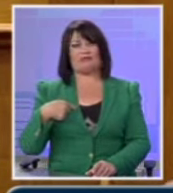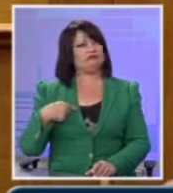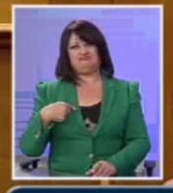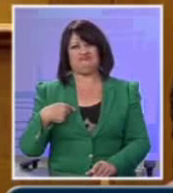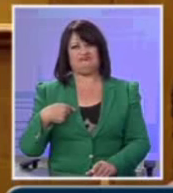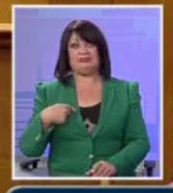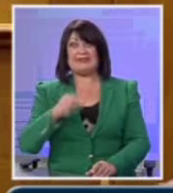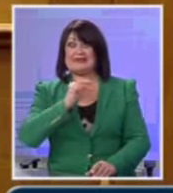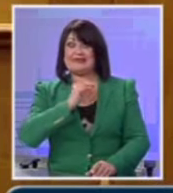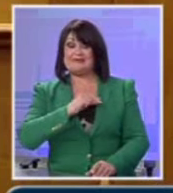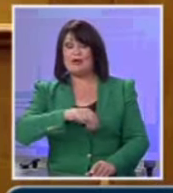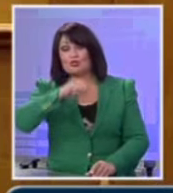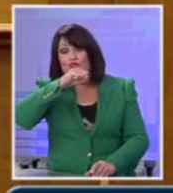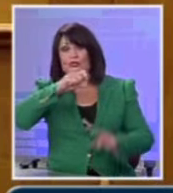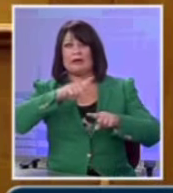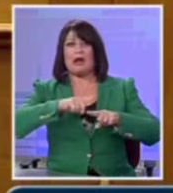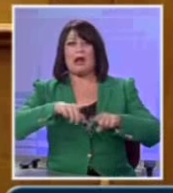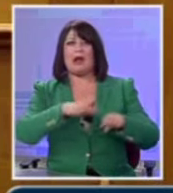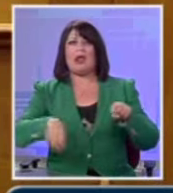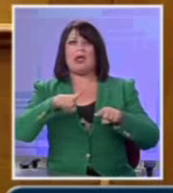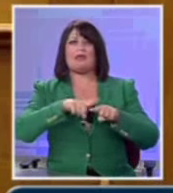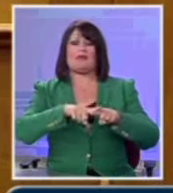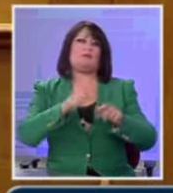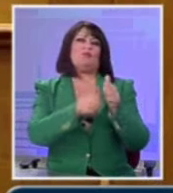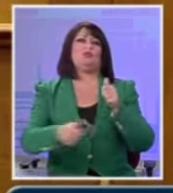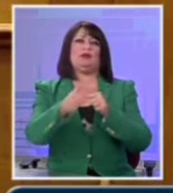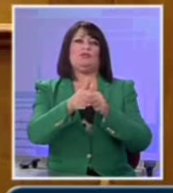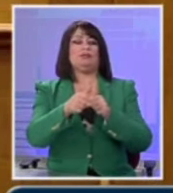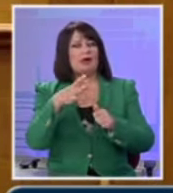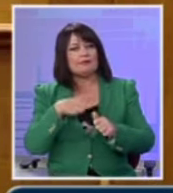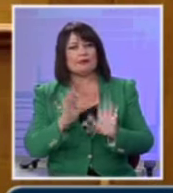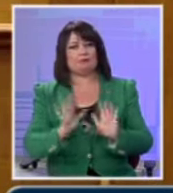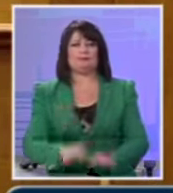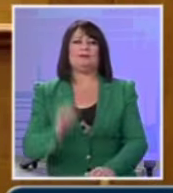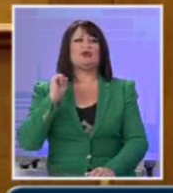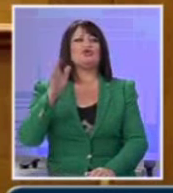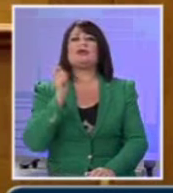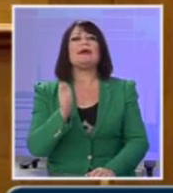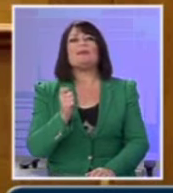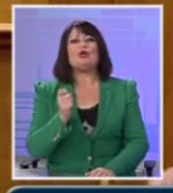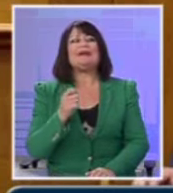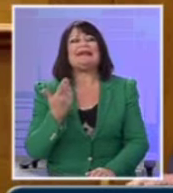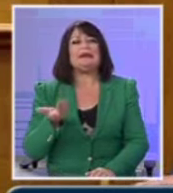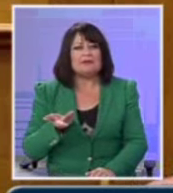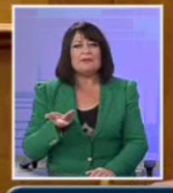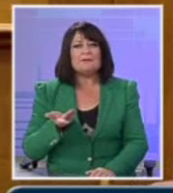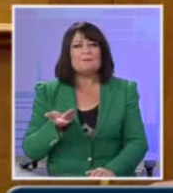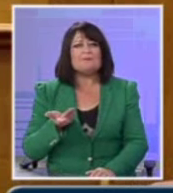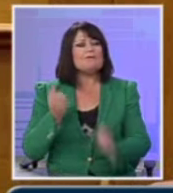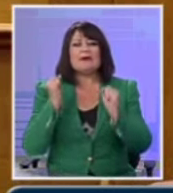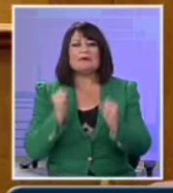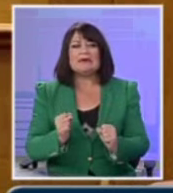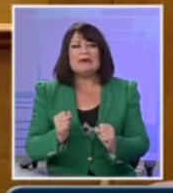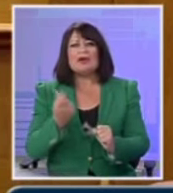έχει το συμφέρον της χώρας και του λαού της πάνω απ' όλα. Η εξωτερική μας πολιτική στηρίζει